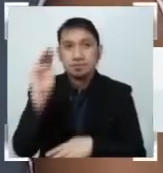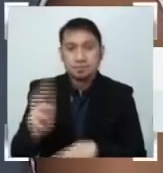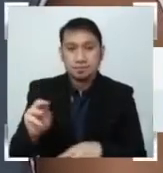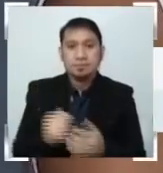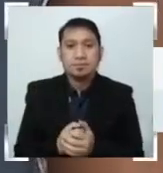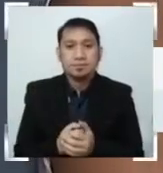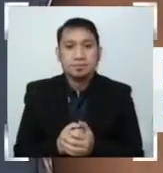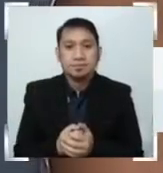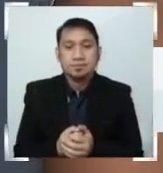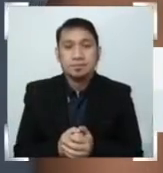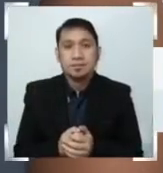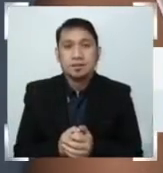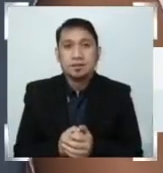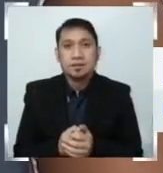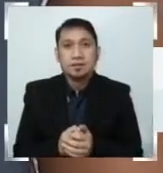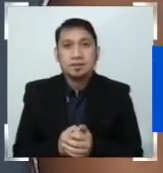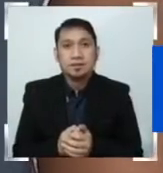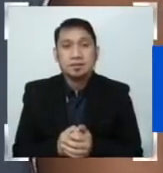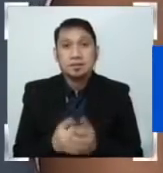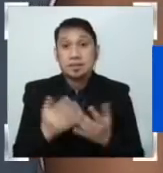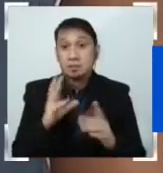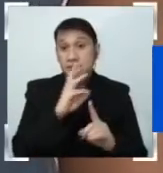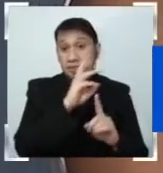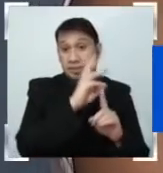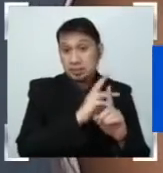kasi naglapse na yung 6 months nung